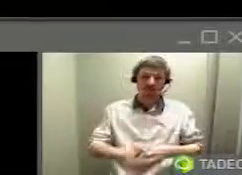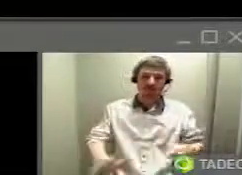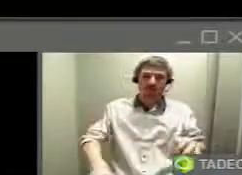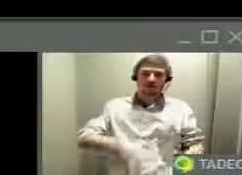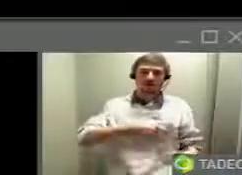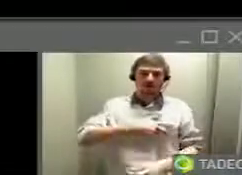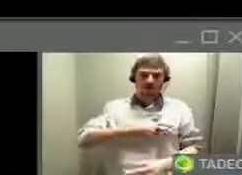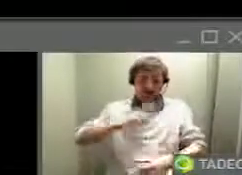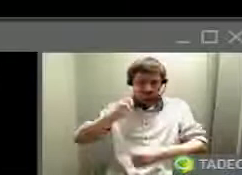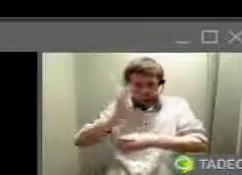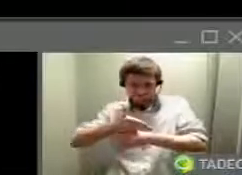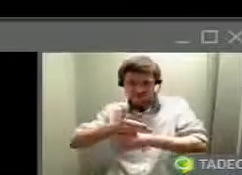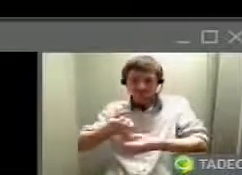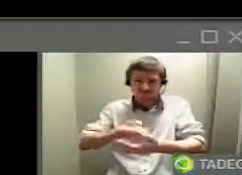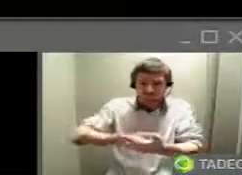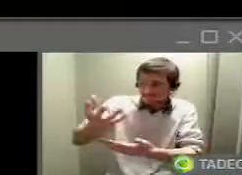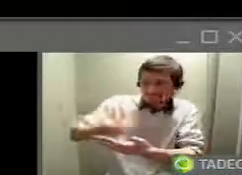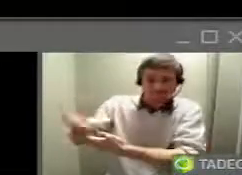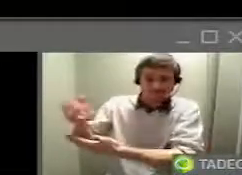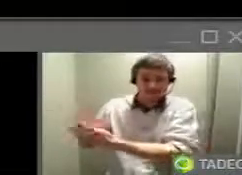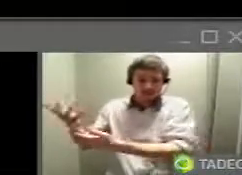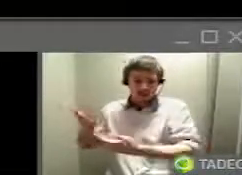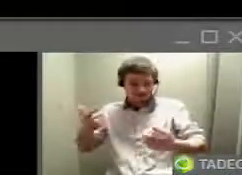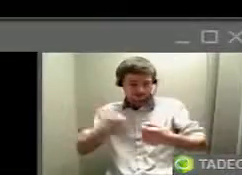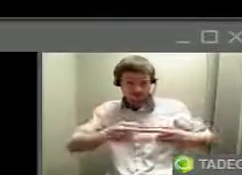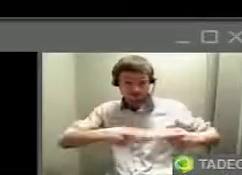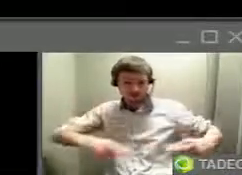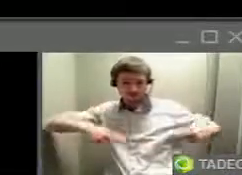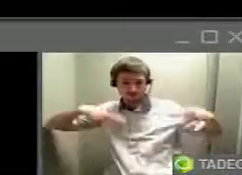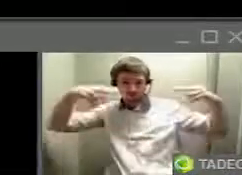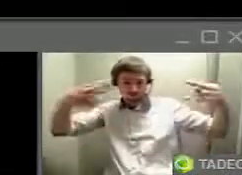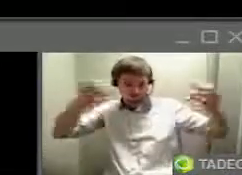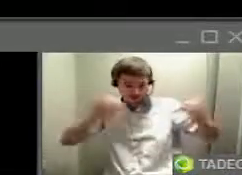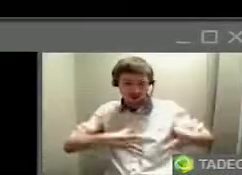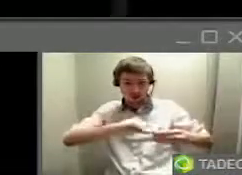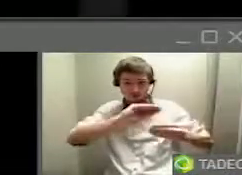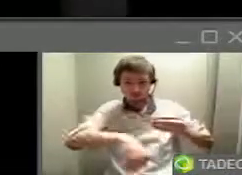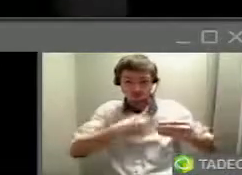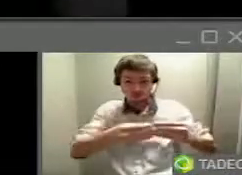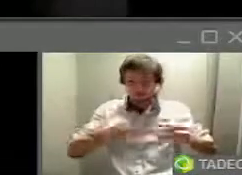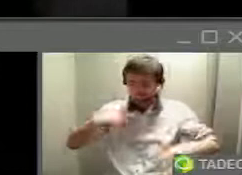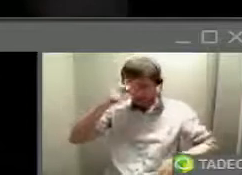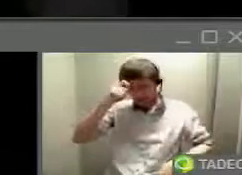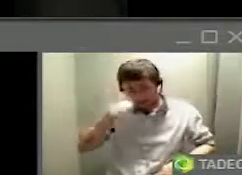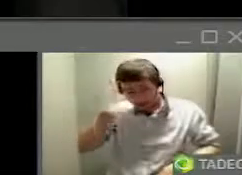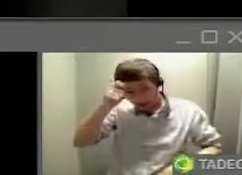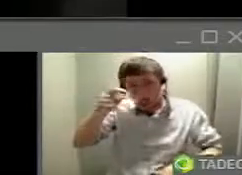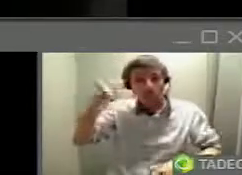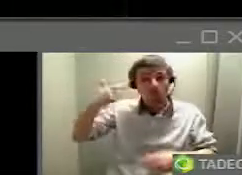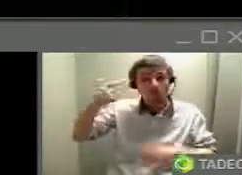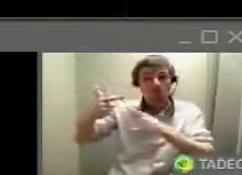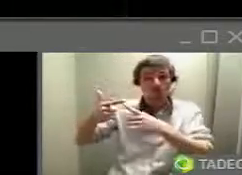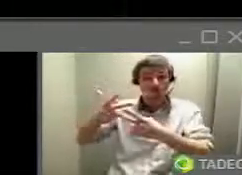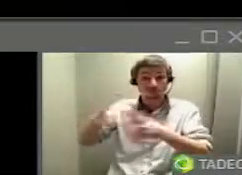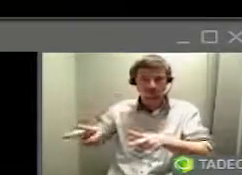de cet événement planétaire. Et c'est vrai qu'on doit féliciter la ville de Londres pour les efforts qu'ils ont fait au niveau de l'accessibilité, déjà